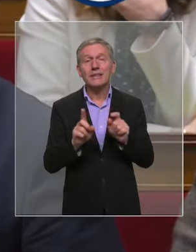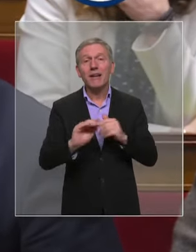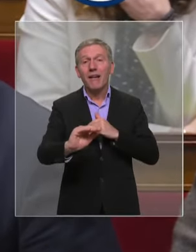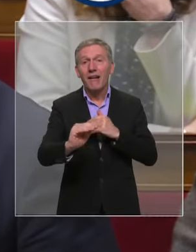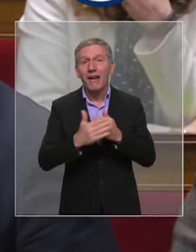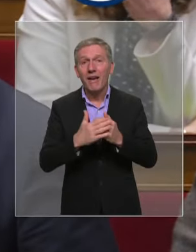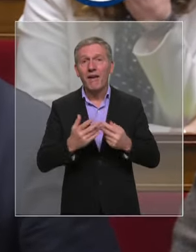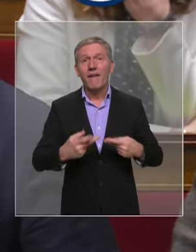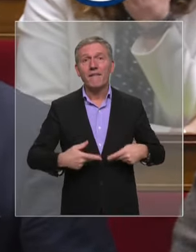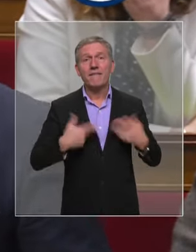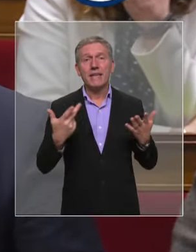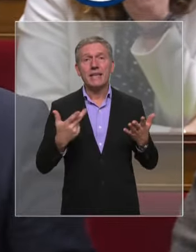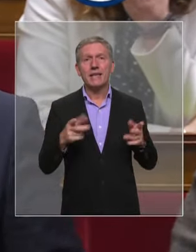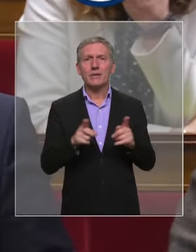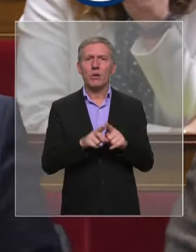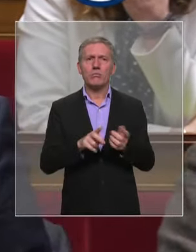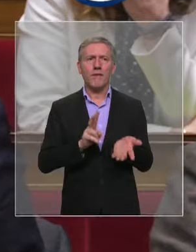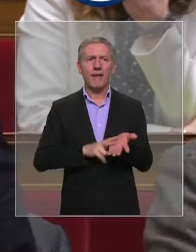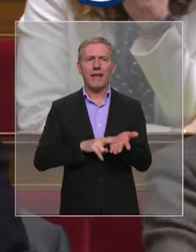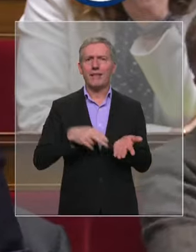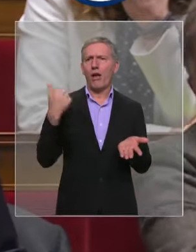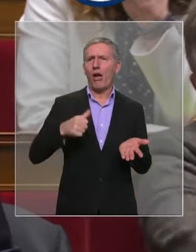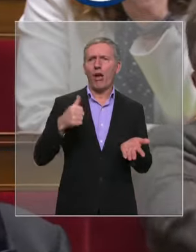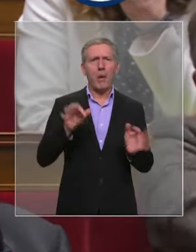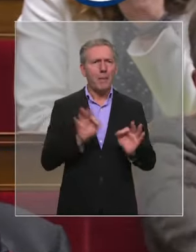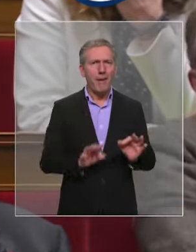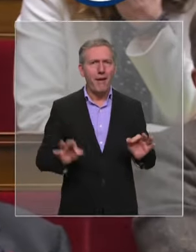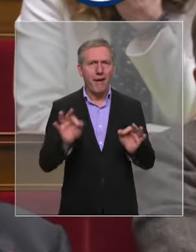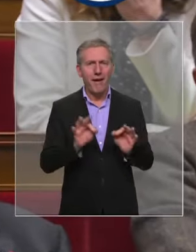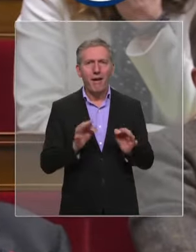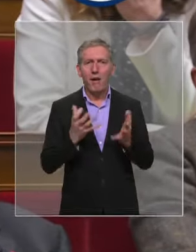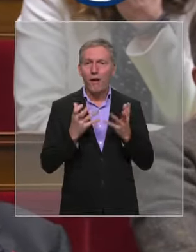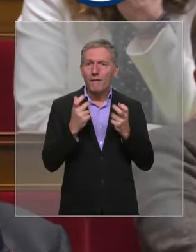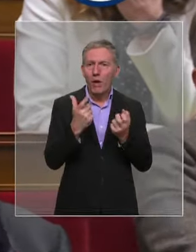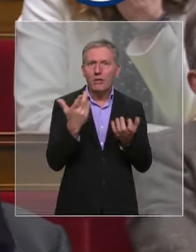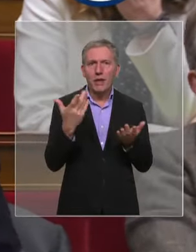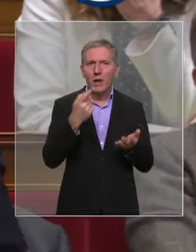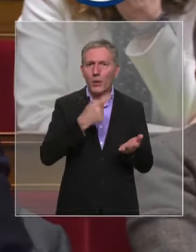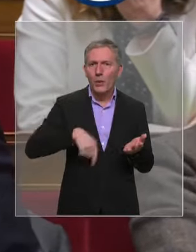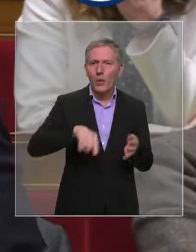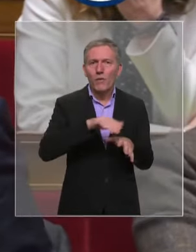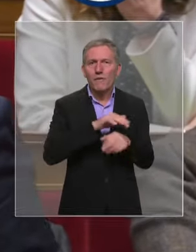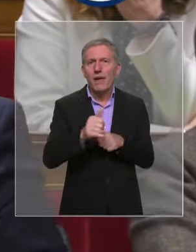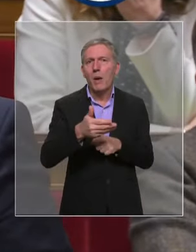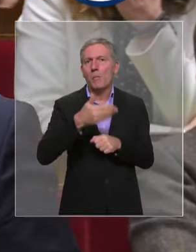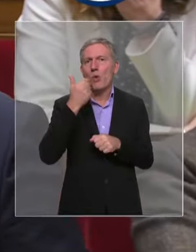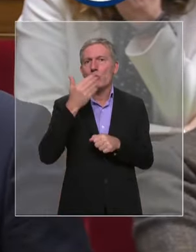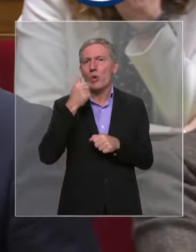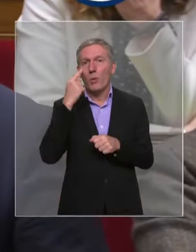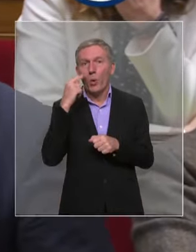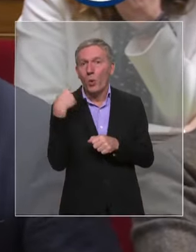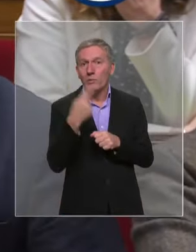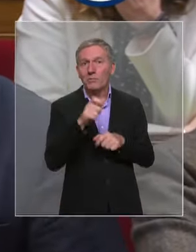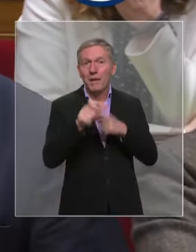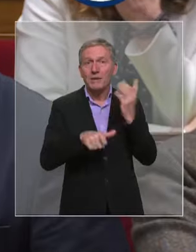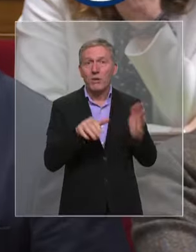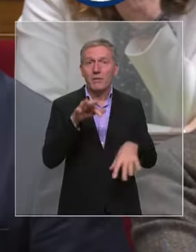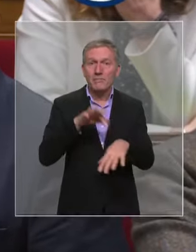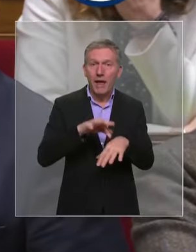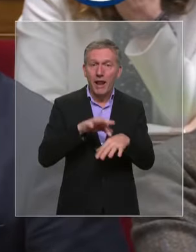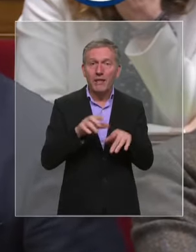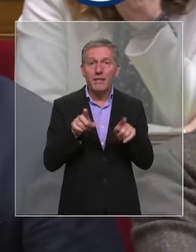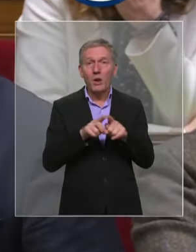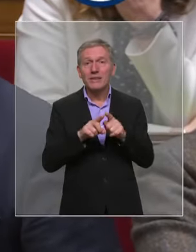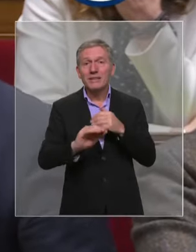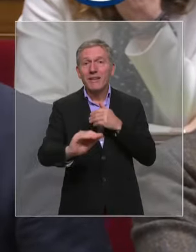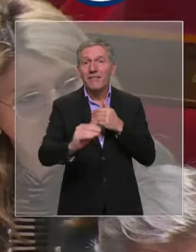avoir la vérité. C'est avoir la volonté de faire mieux pour les malades et pour leurs proches. Parler de la fin de